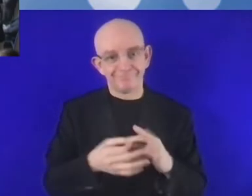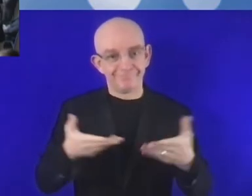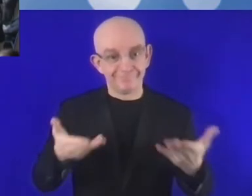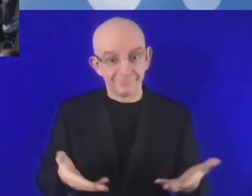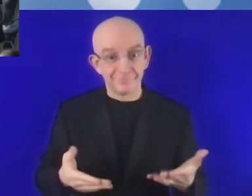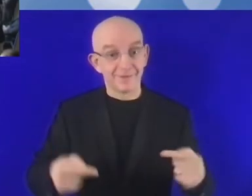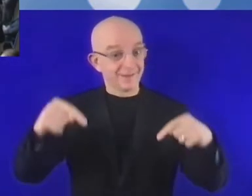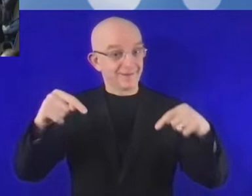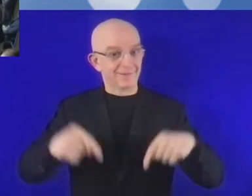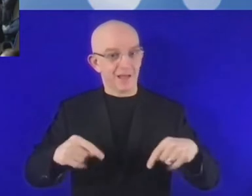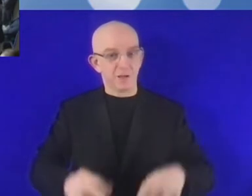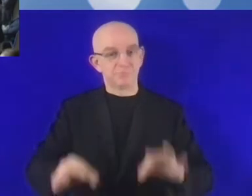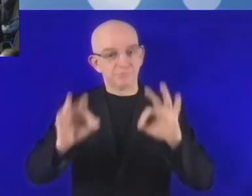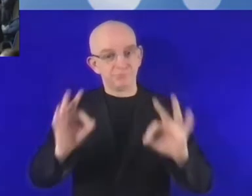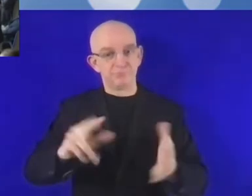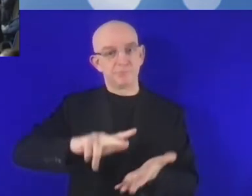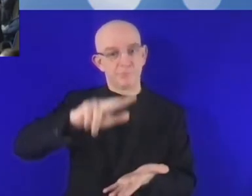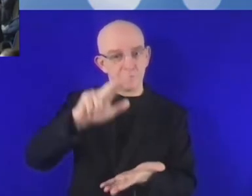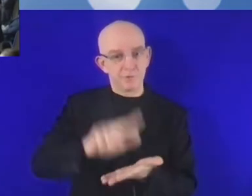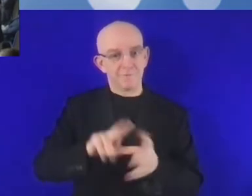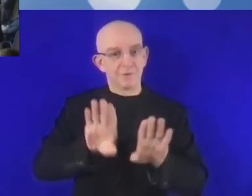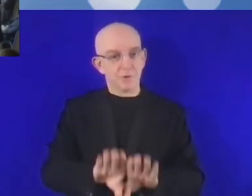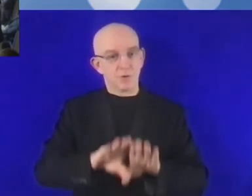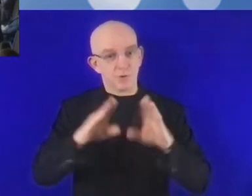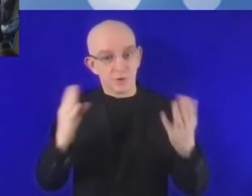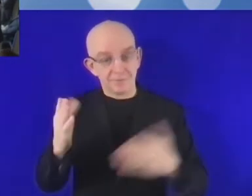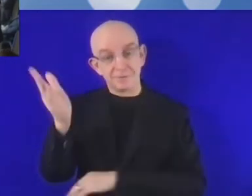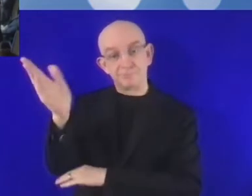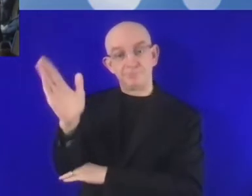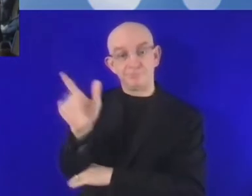من المفيد أن نكون هنا جميعا.